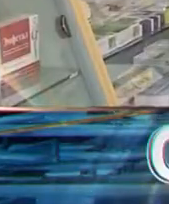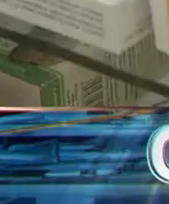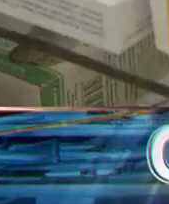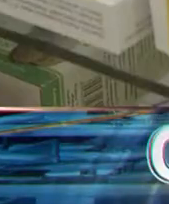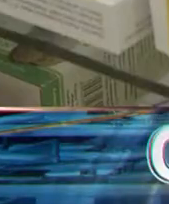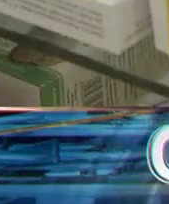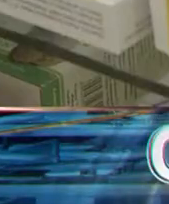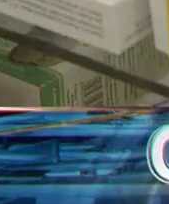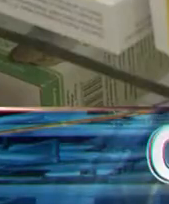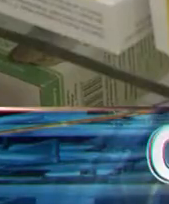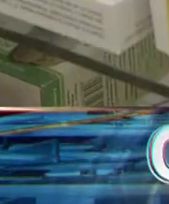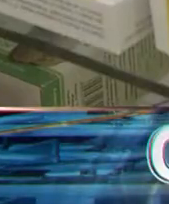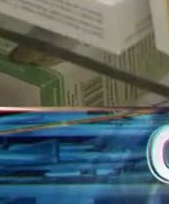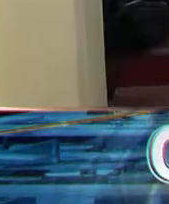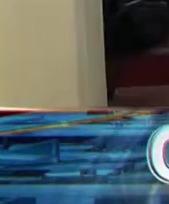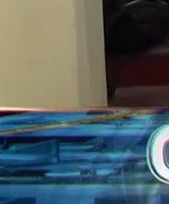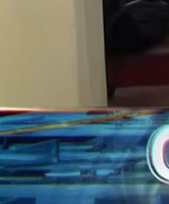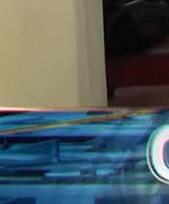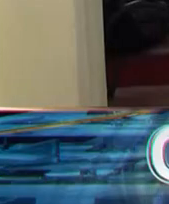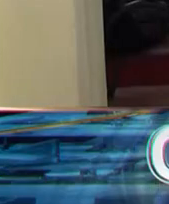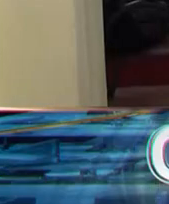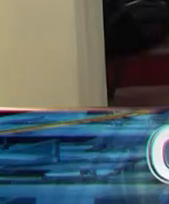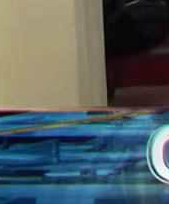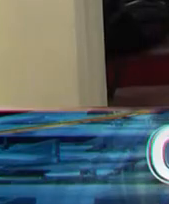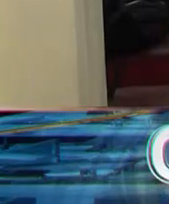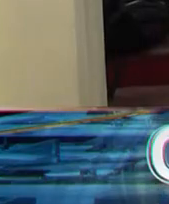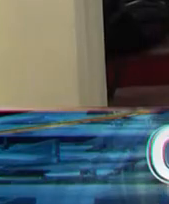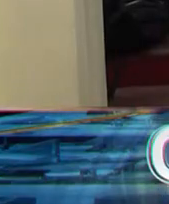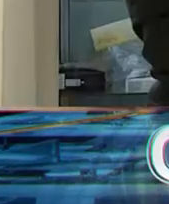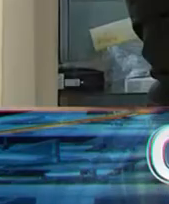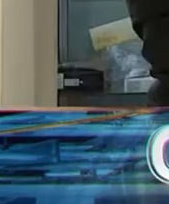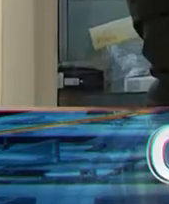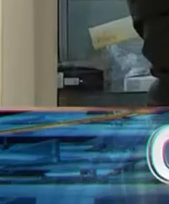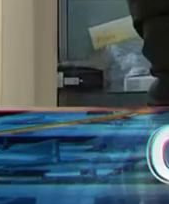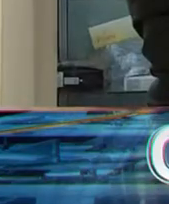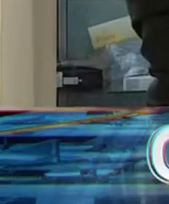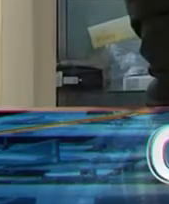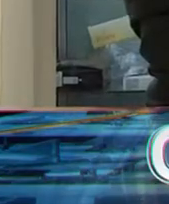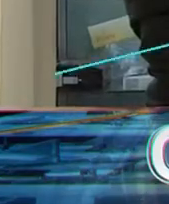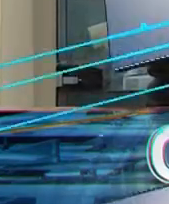Оригинальный подход. Креативный менеджер применяет нестандартные методы в работе аптеки.